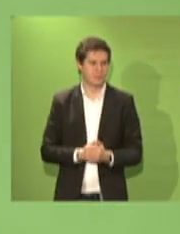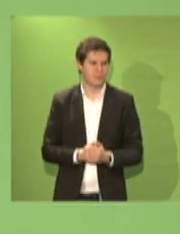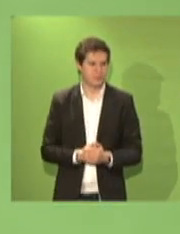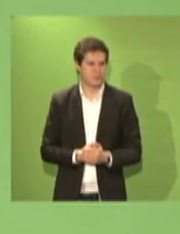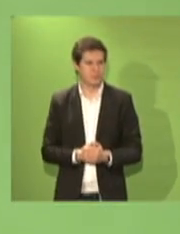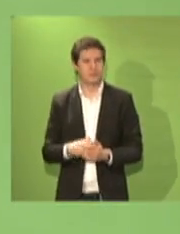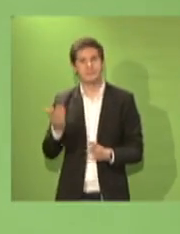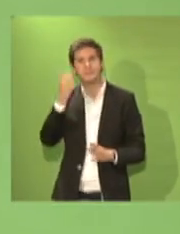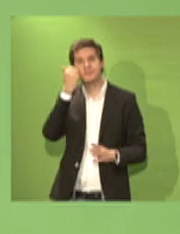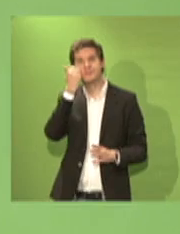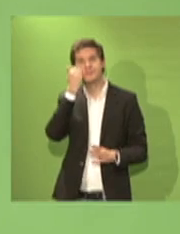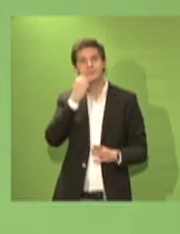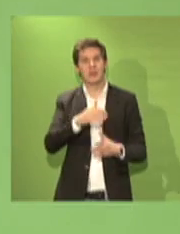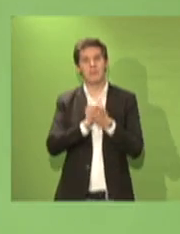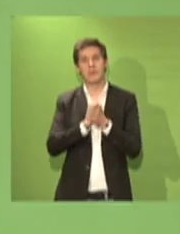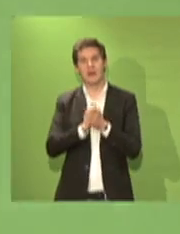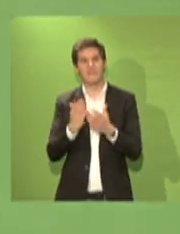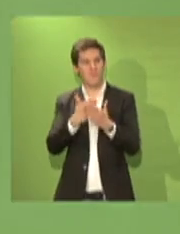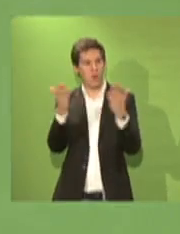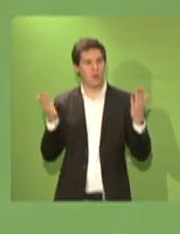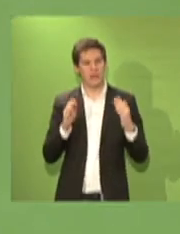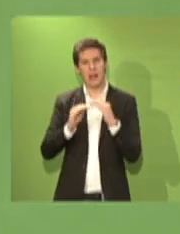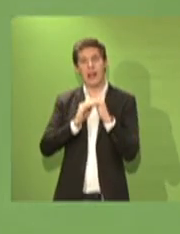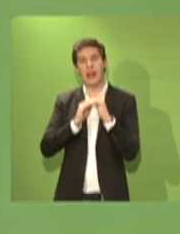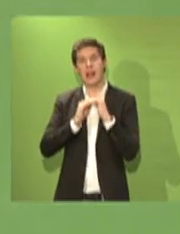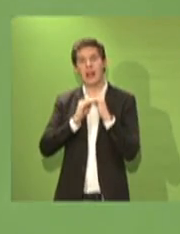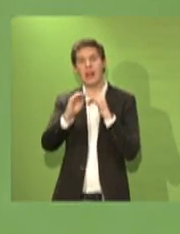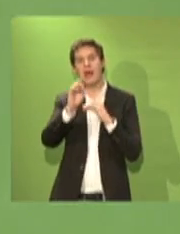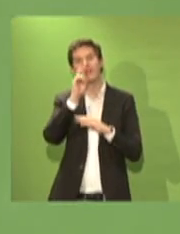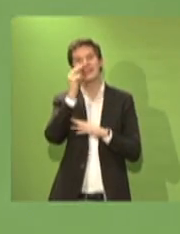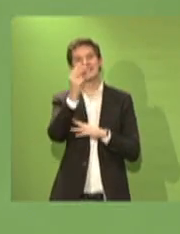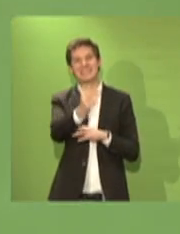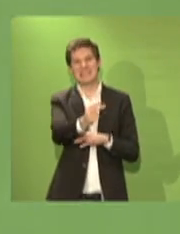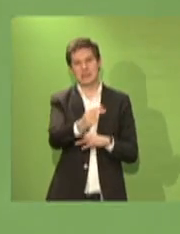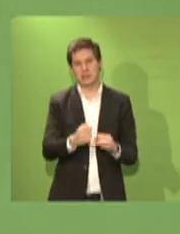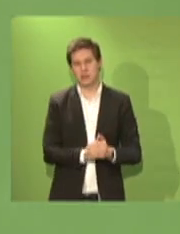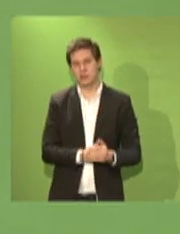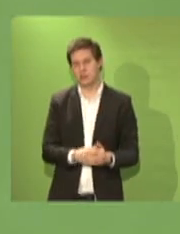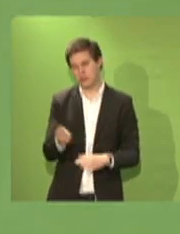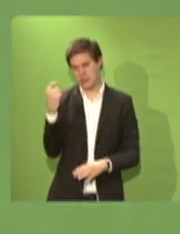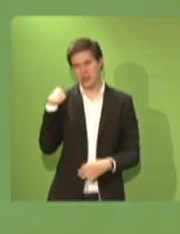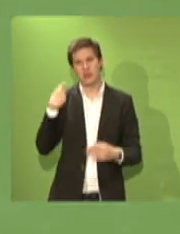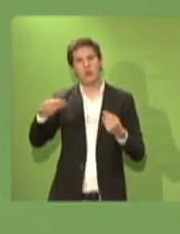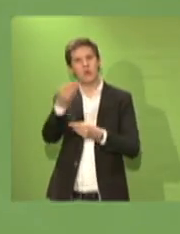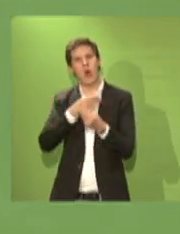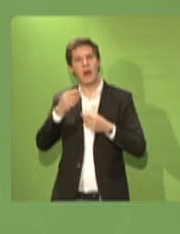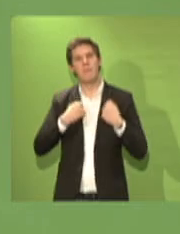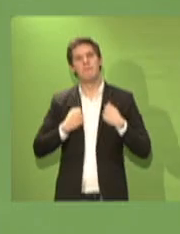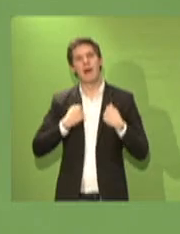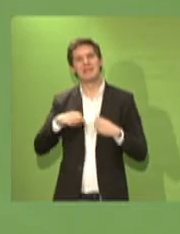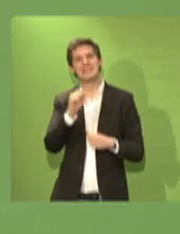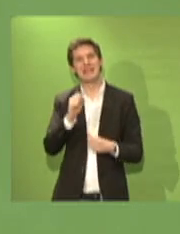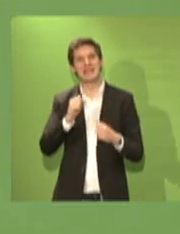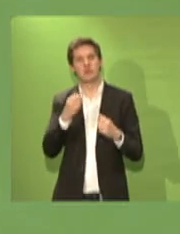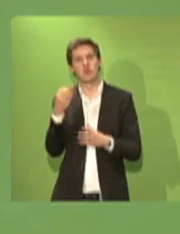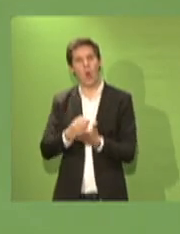Freundinnen und Freunde, Land in Sicht lautete das Motto des Kongresses letztes Jahr in Bad Sassendorf.